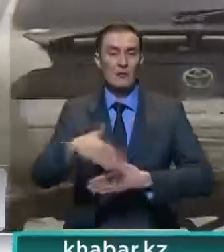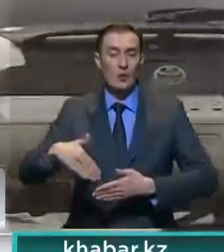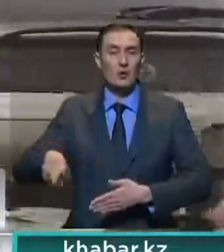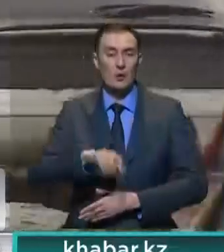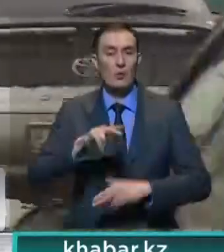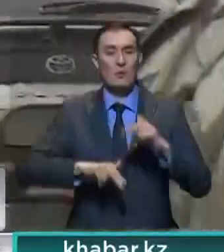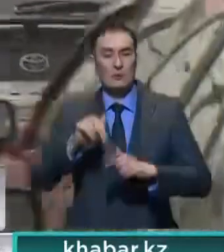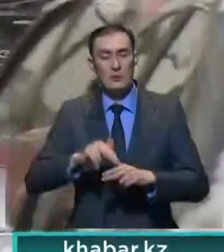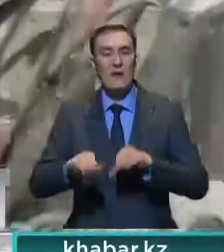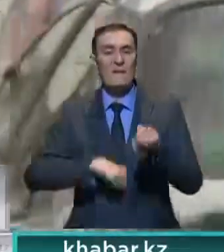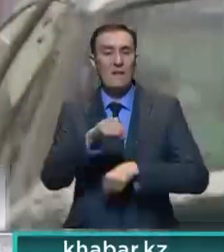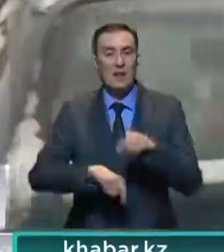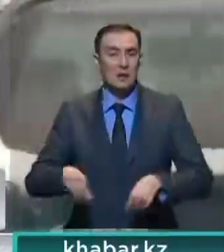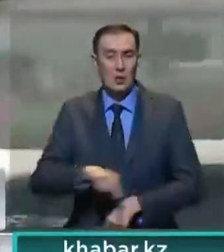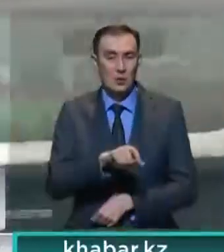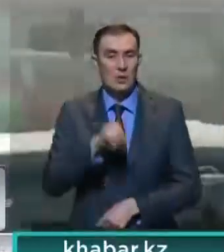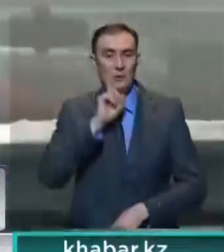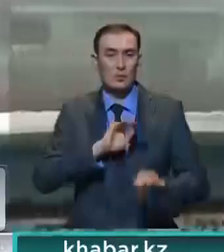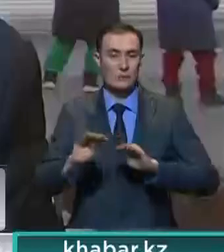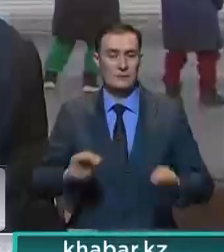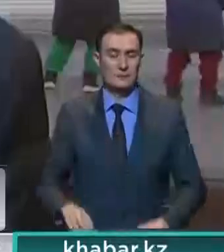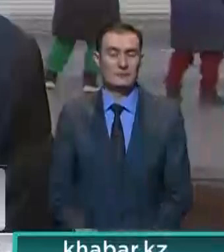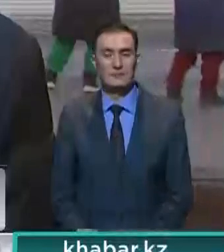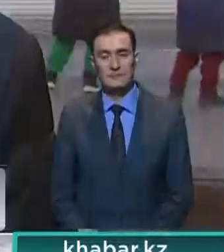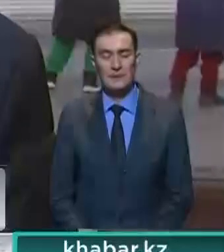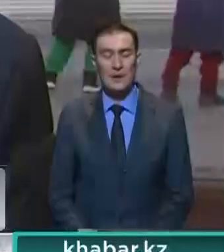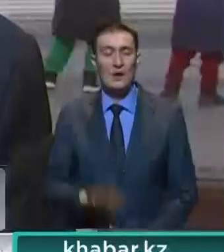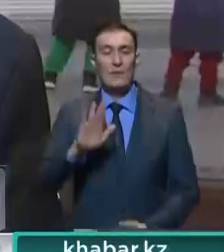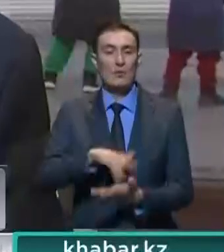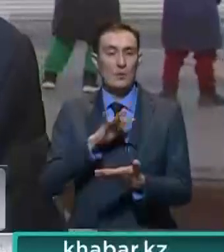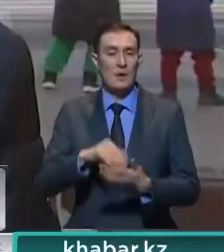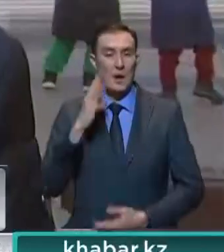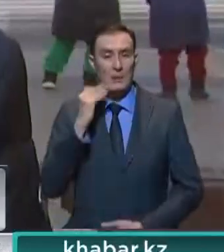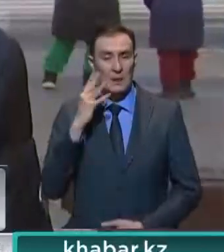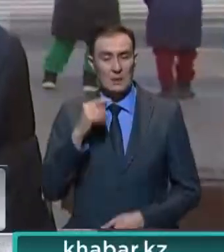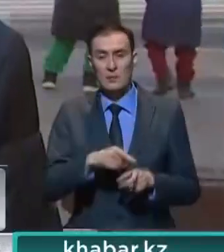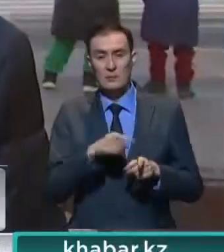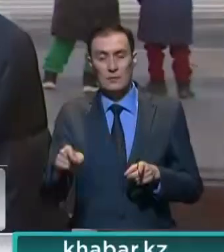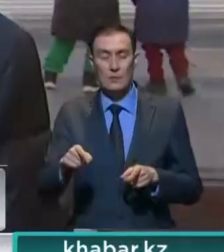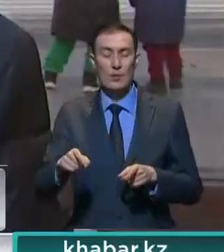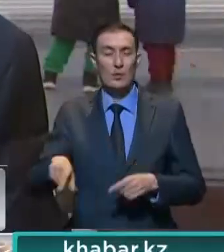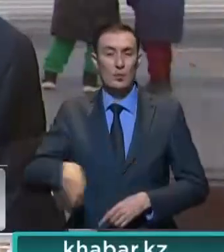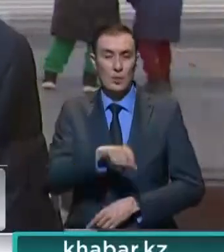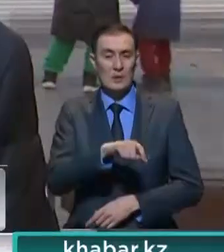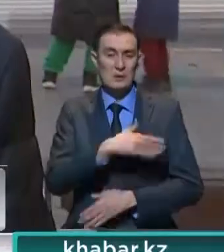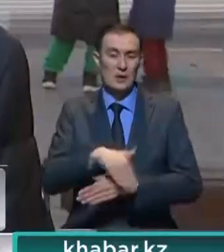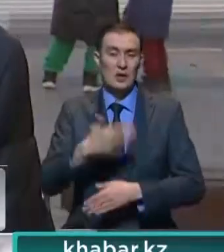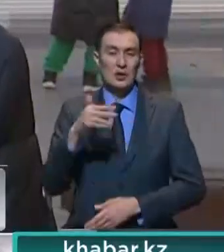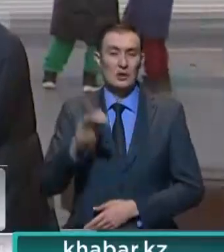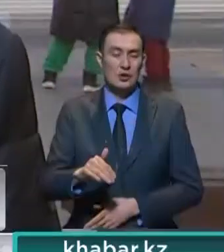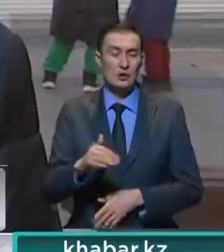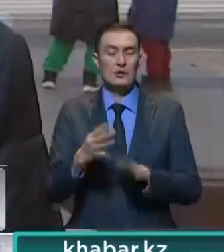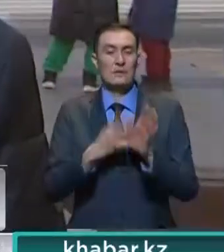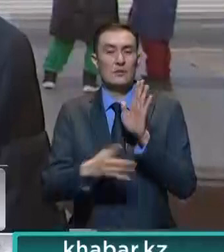построят велодорожки, тротуары и арочные сети. Всего по городу Алматы протяженность уличной дорожной сети составляет